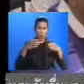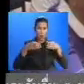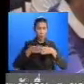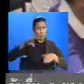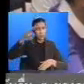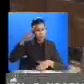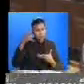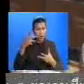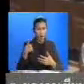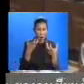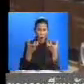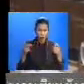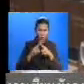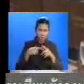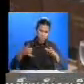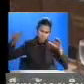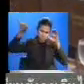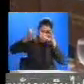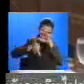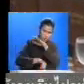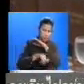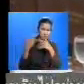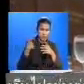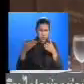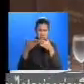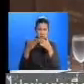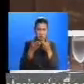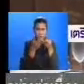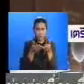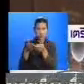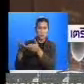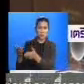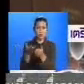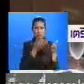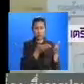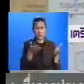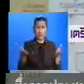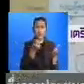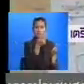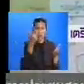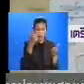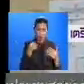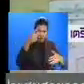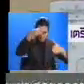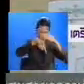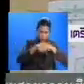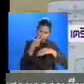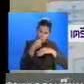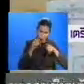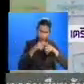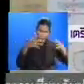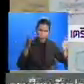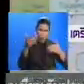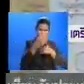ยุทโธปกรณ์สำหรับตรวจค้นใต้ทะเลและเรือจำนวน 3ลำเตรียมออกทะเลเพื่อตรวจสอบตู้คอนเทนเนอร์ต้องสงสัยเป็นโครงกระดูก